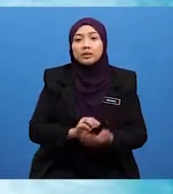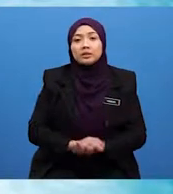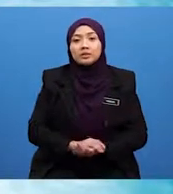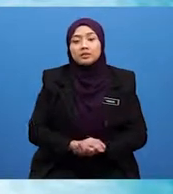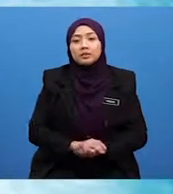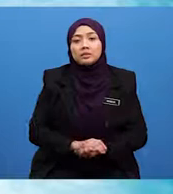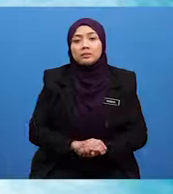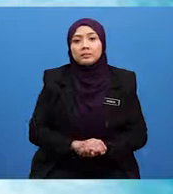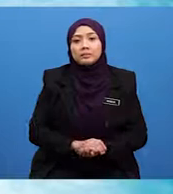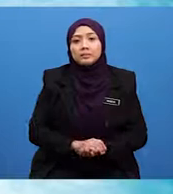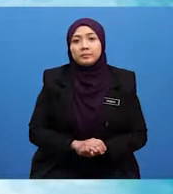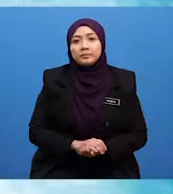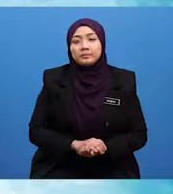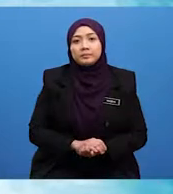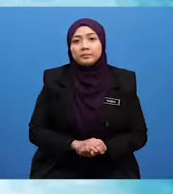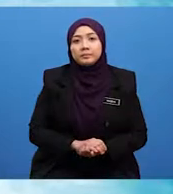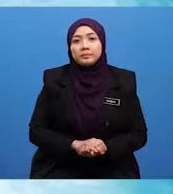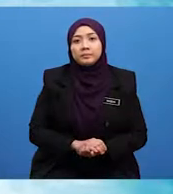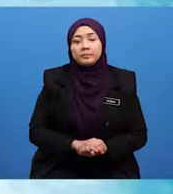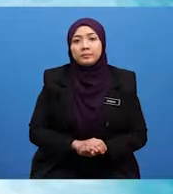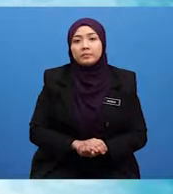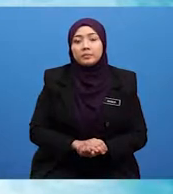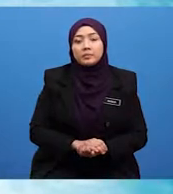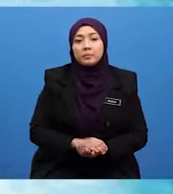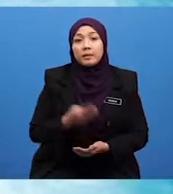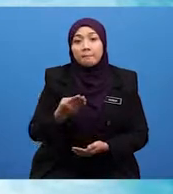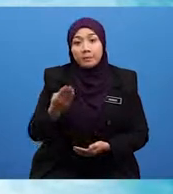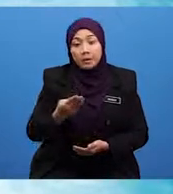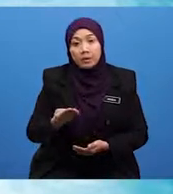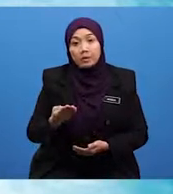Bahan-bahan yang bersifat neutral adalah betik,